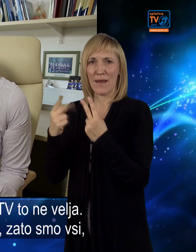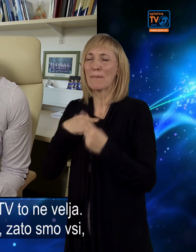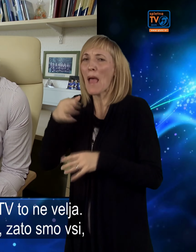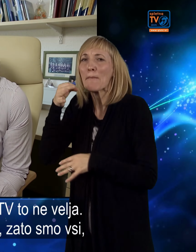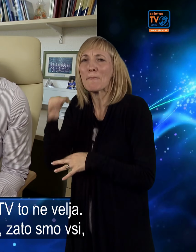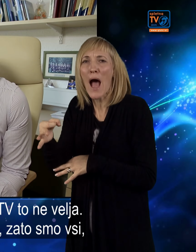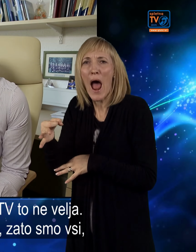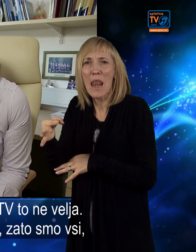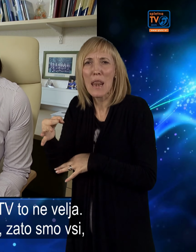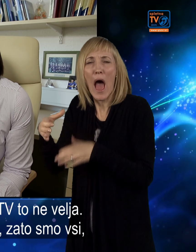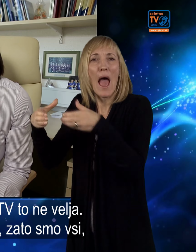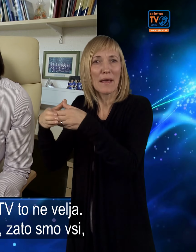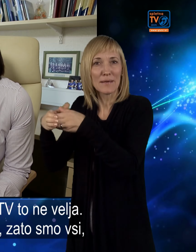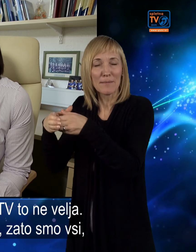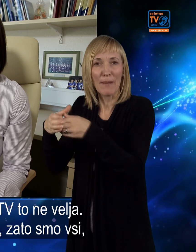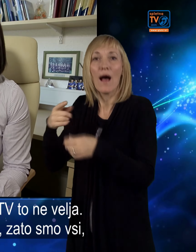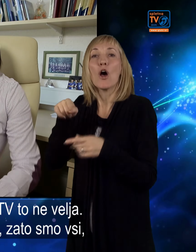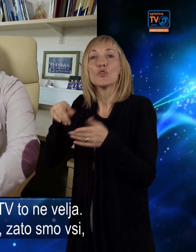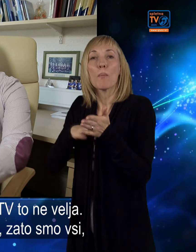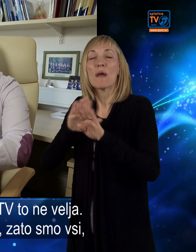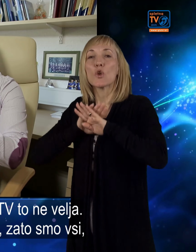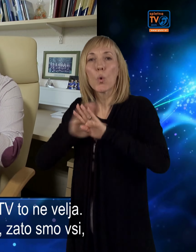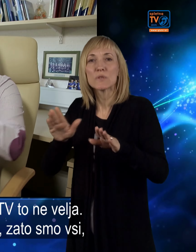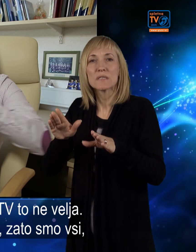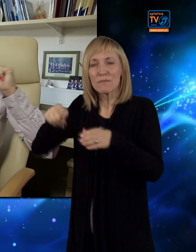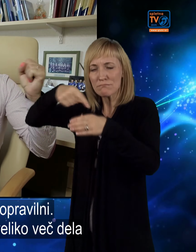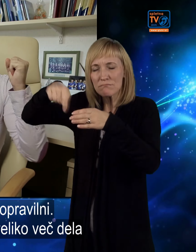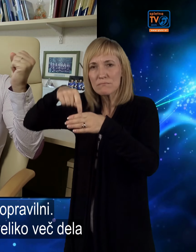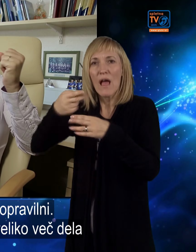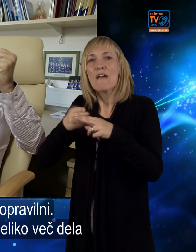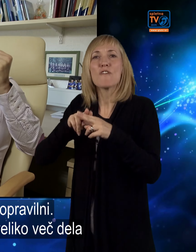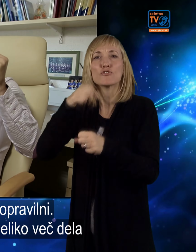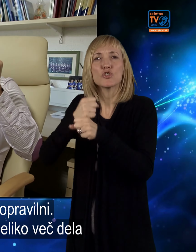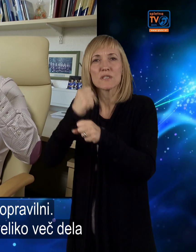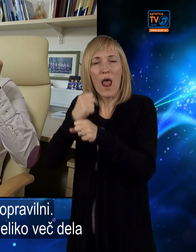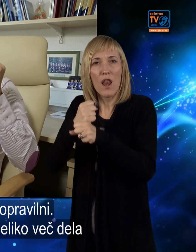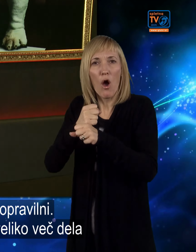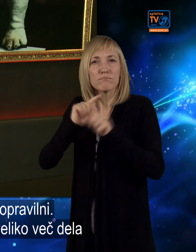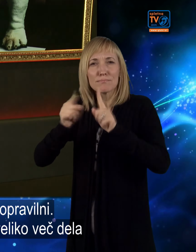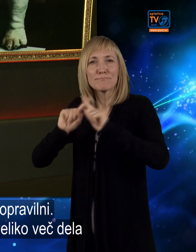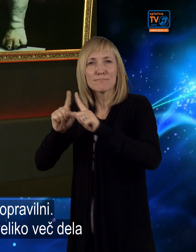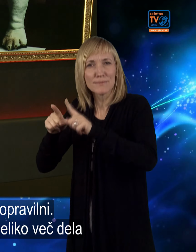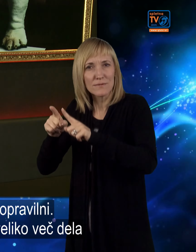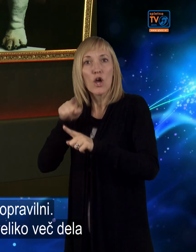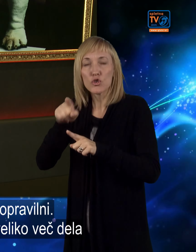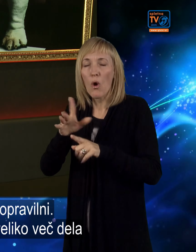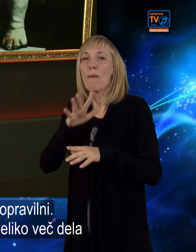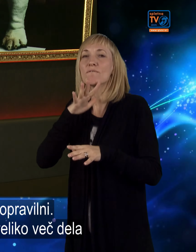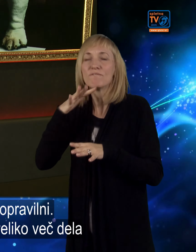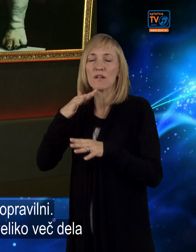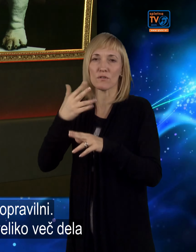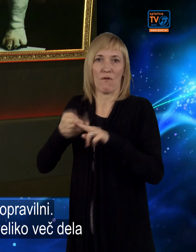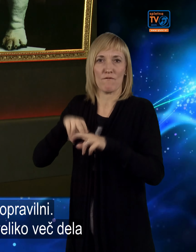ne velja. Smo zelo majhen tim, to pomeni, da smo vsi, kot rečemo, več opravilni. Seveda to